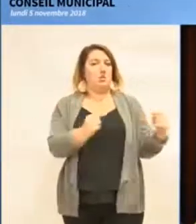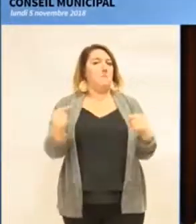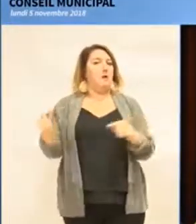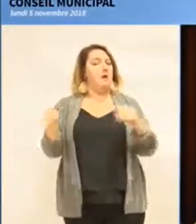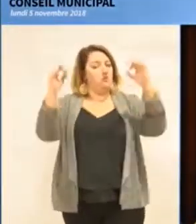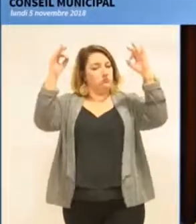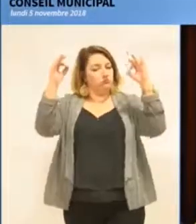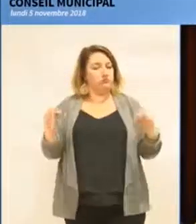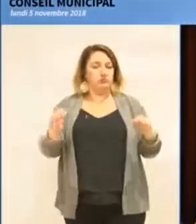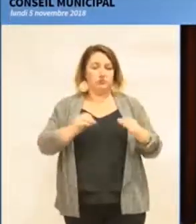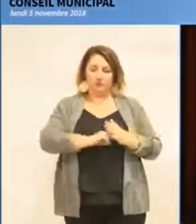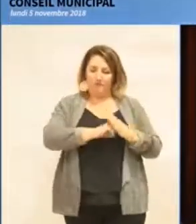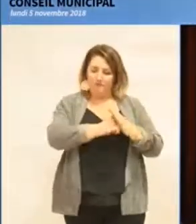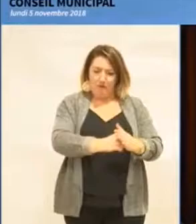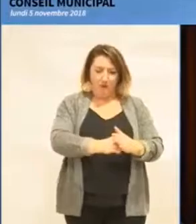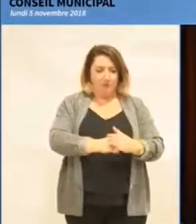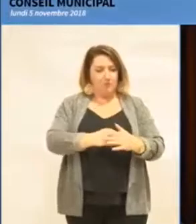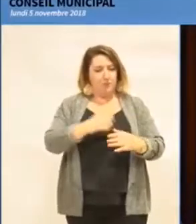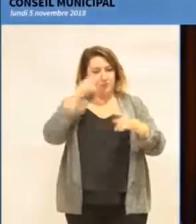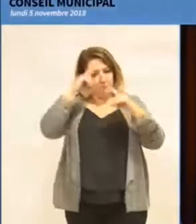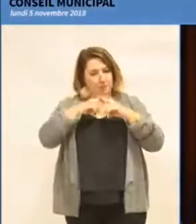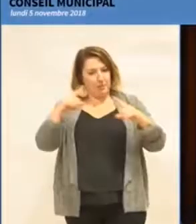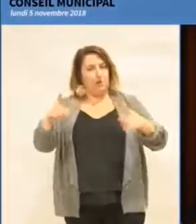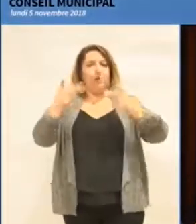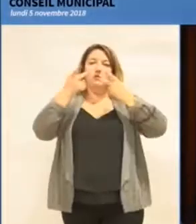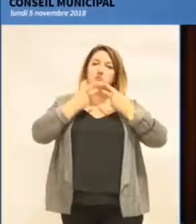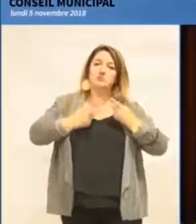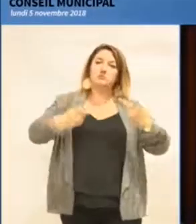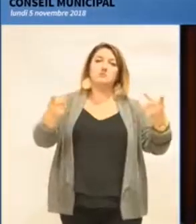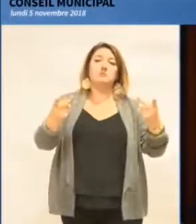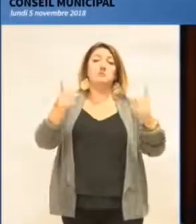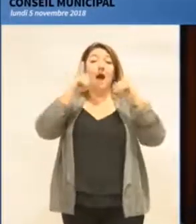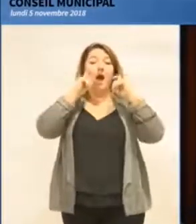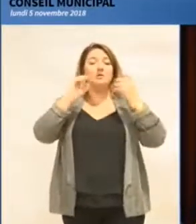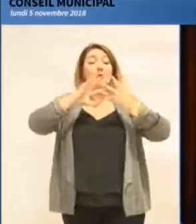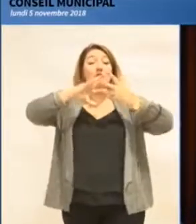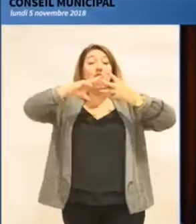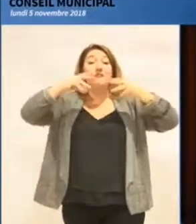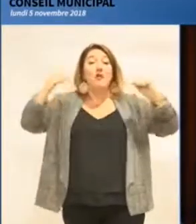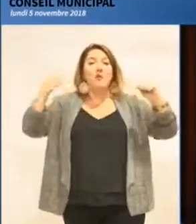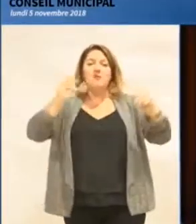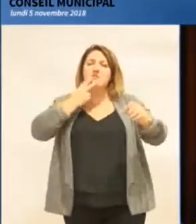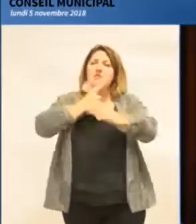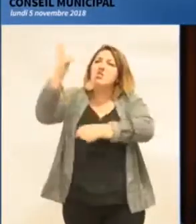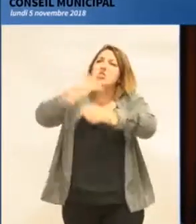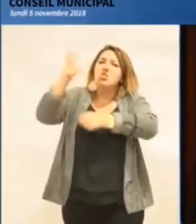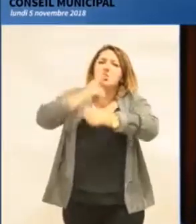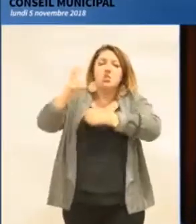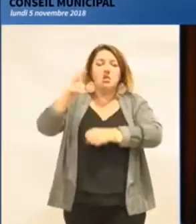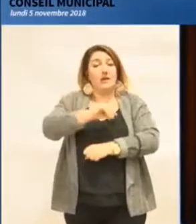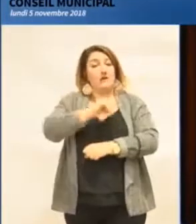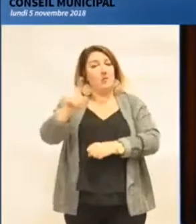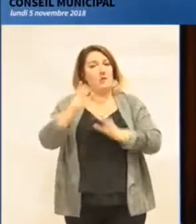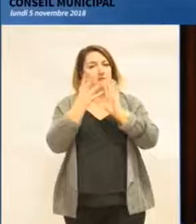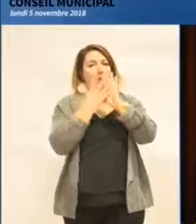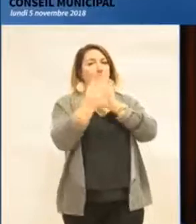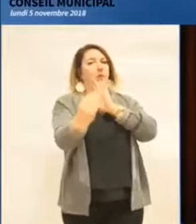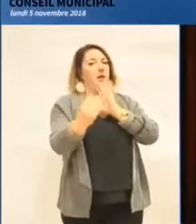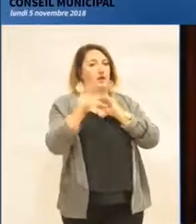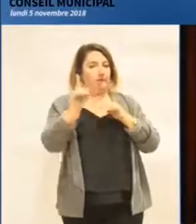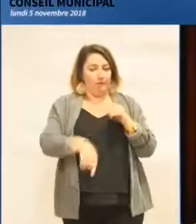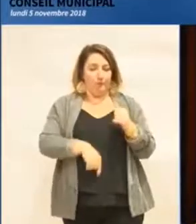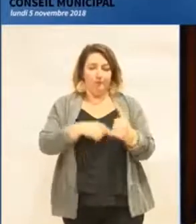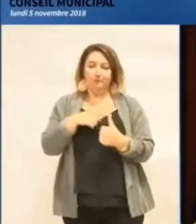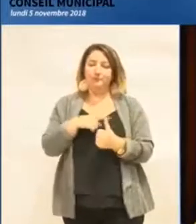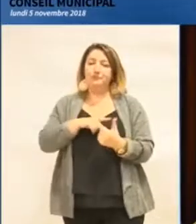nos désaccords, faire attention à ce que ces désaccords ne prennent pas sur la forme une tonalité insupportable. Protéger, c'est bien